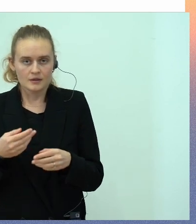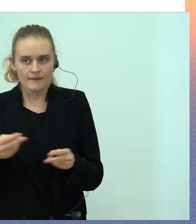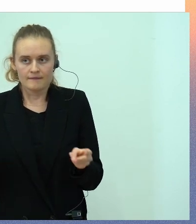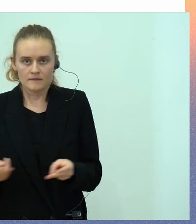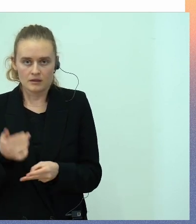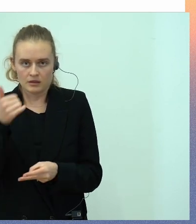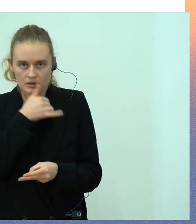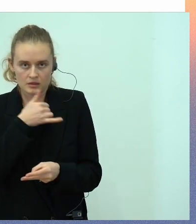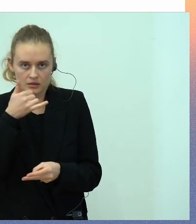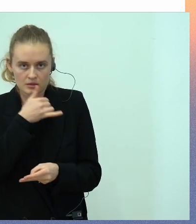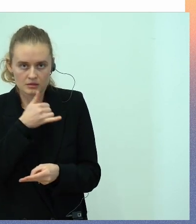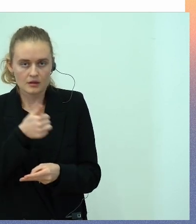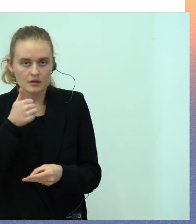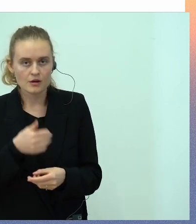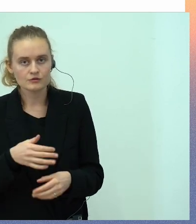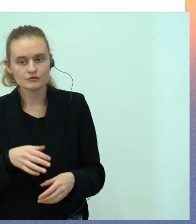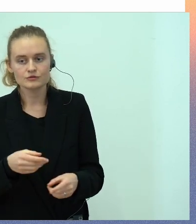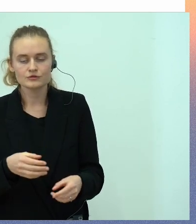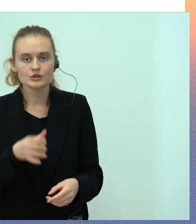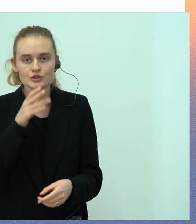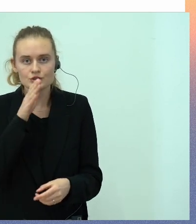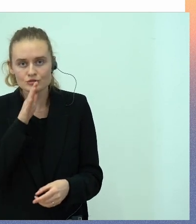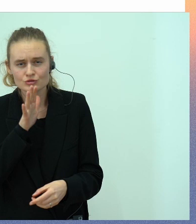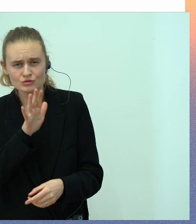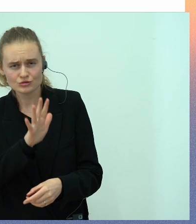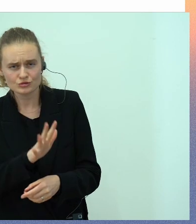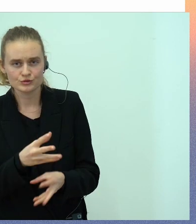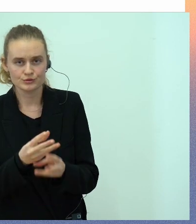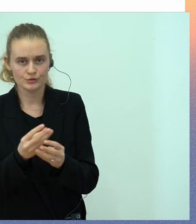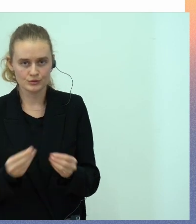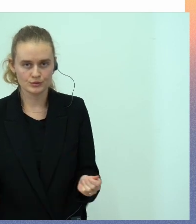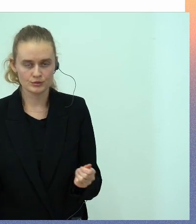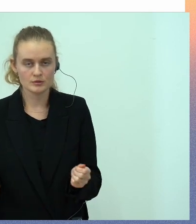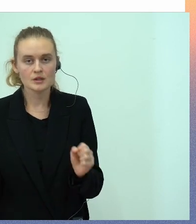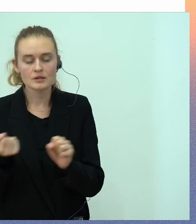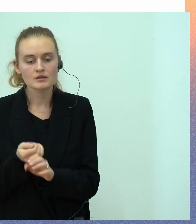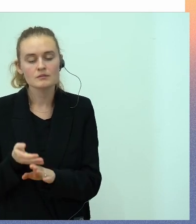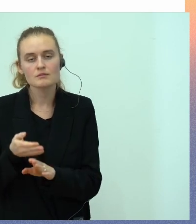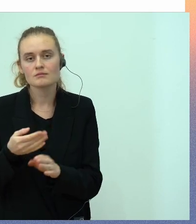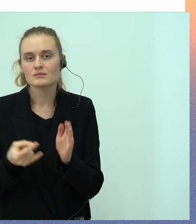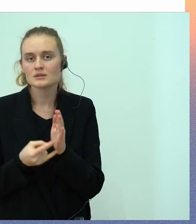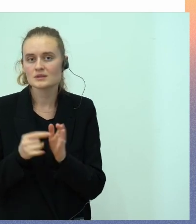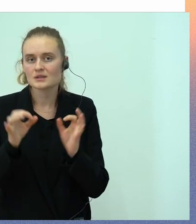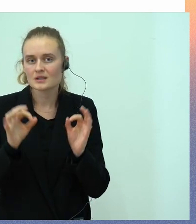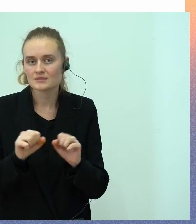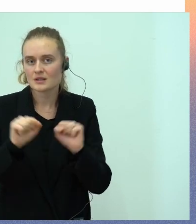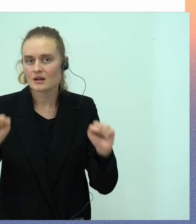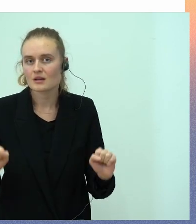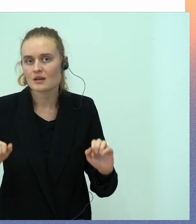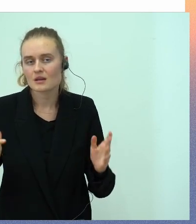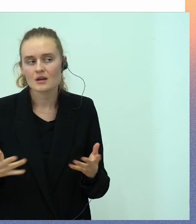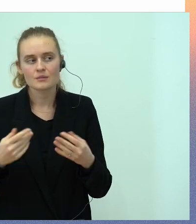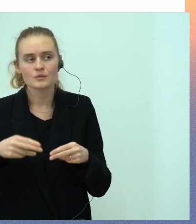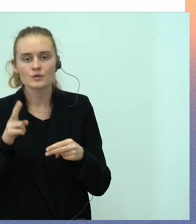įveikti antisemitizmo. Tad reikalinga vėlgi strategija, reikia apmastyti, kokia ta strategija turėtų būti, kokių sprendimų reikėtų